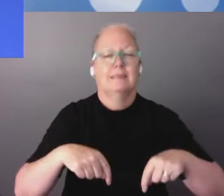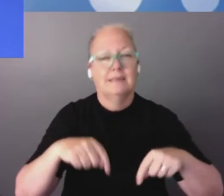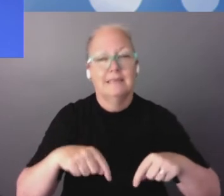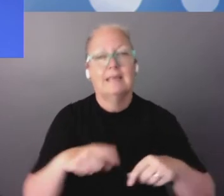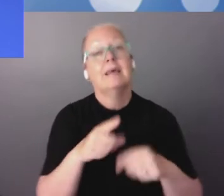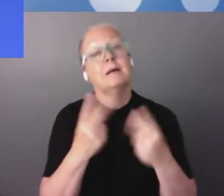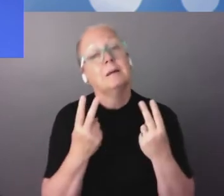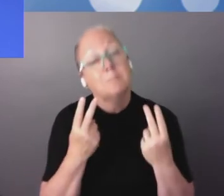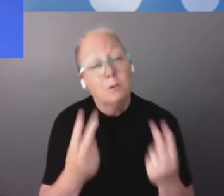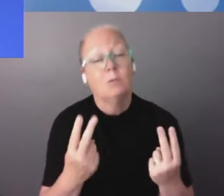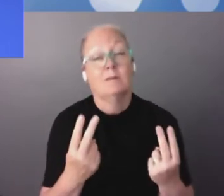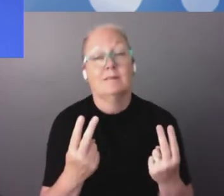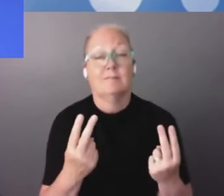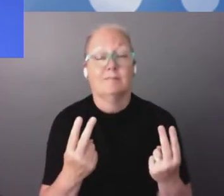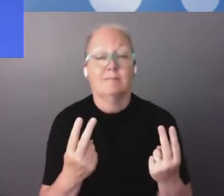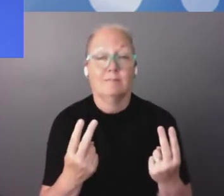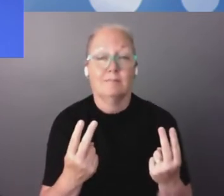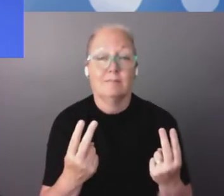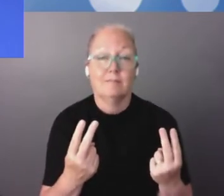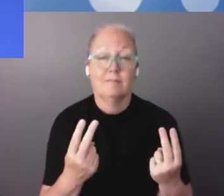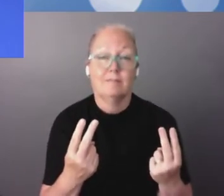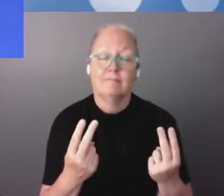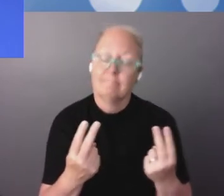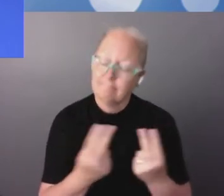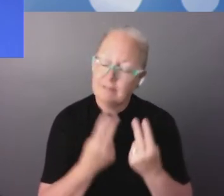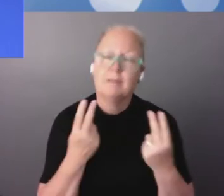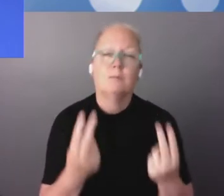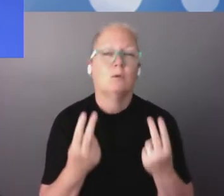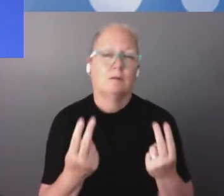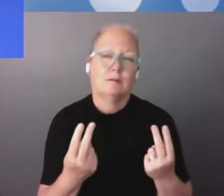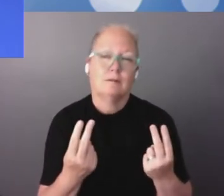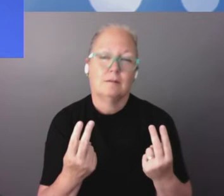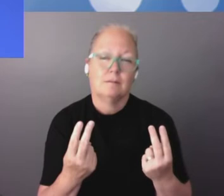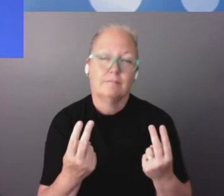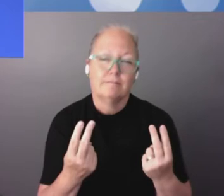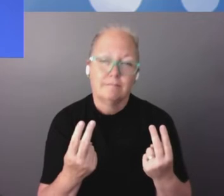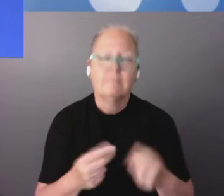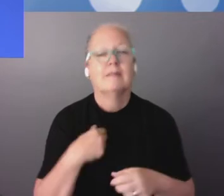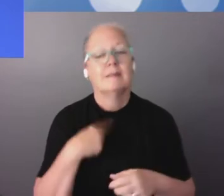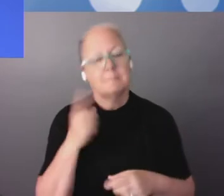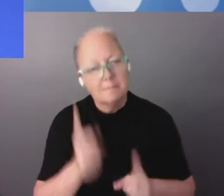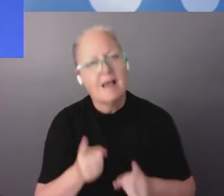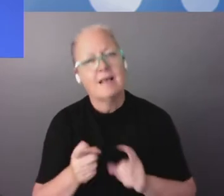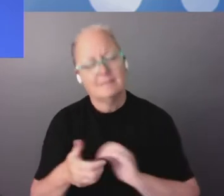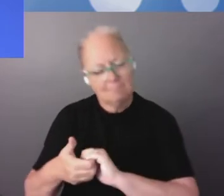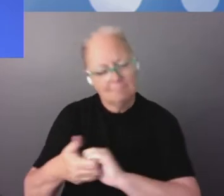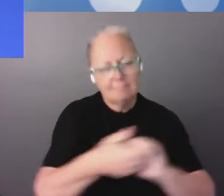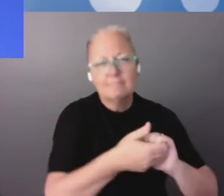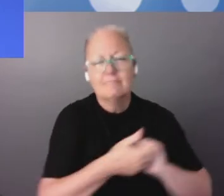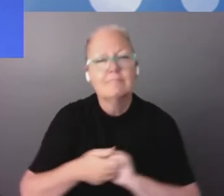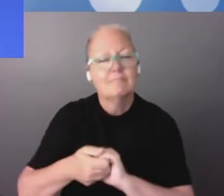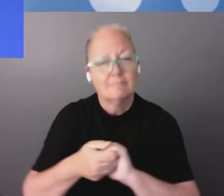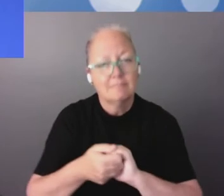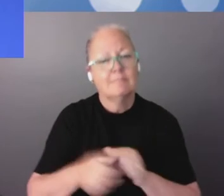que celles, comme aujourd'hui, pendant ce forum, que l'on trouve des solutions communes en matière de